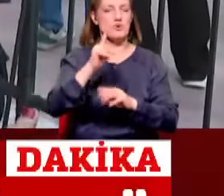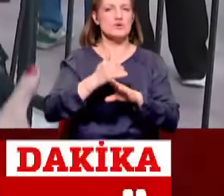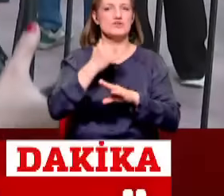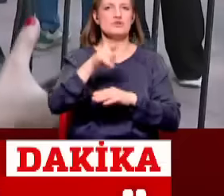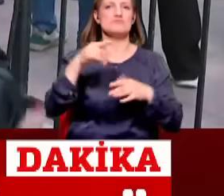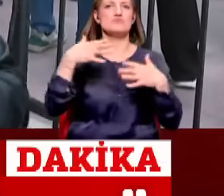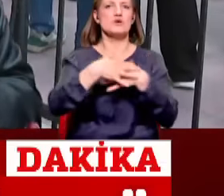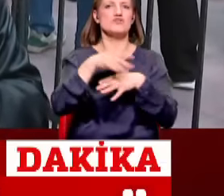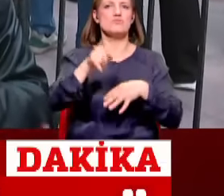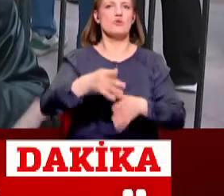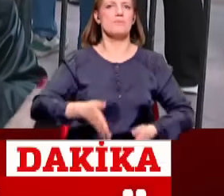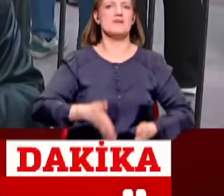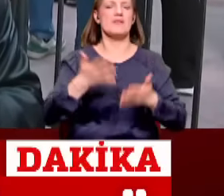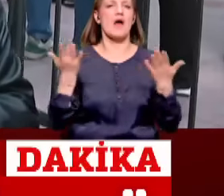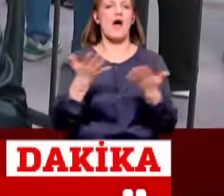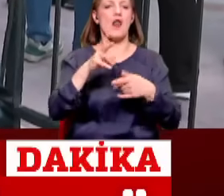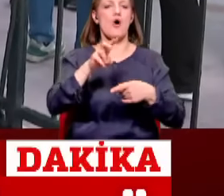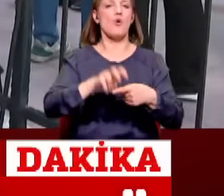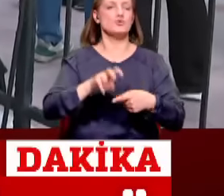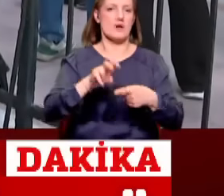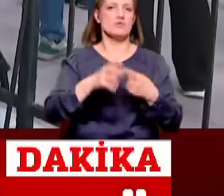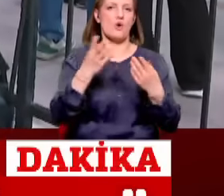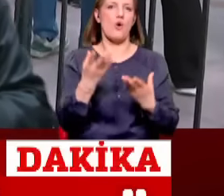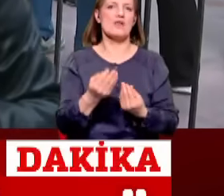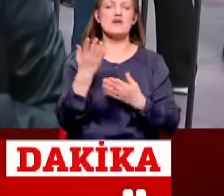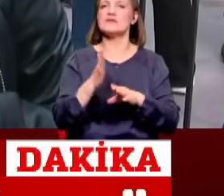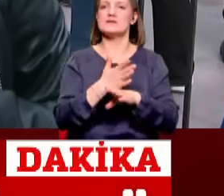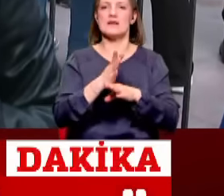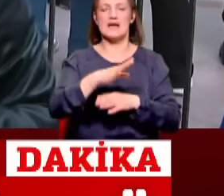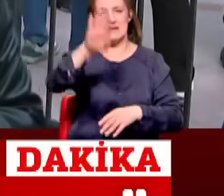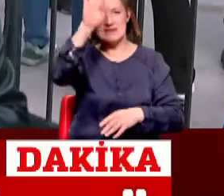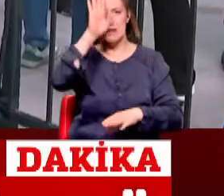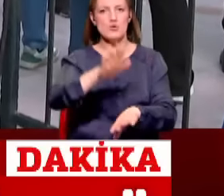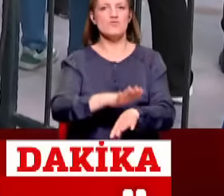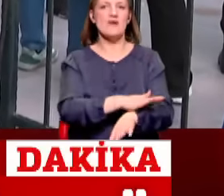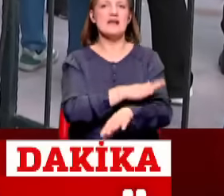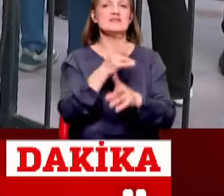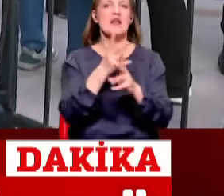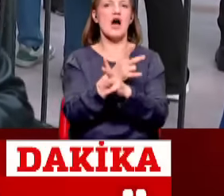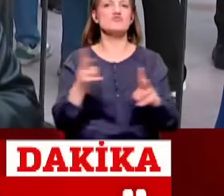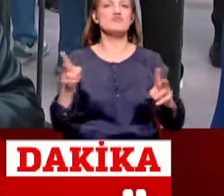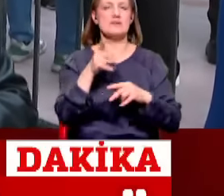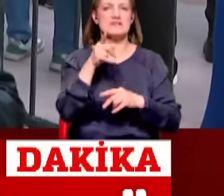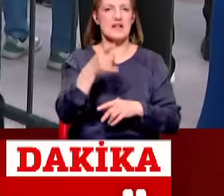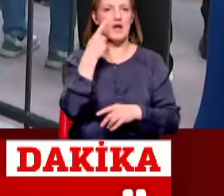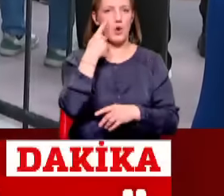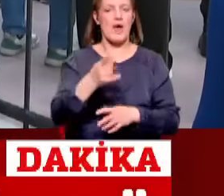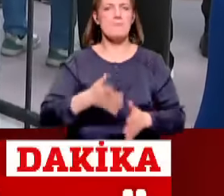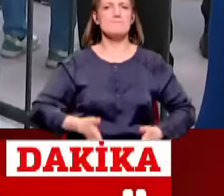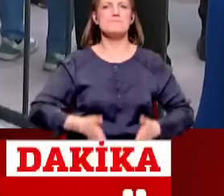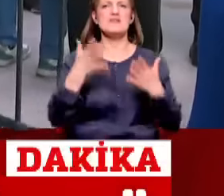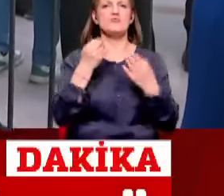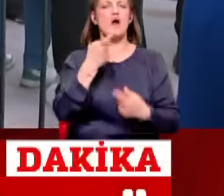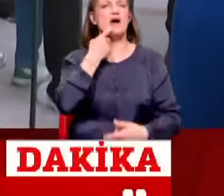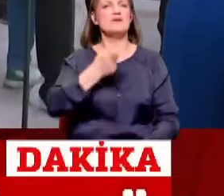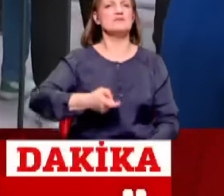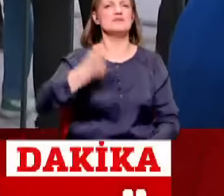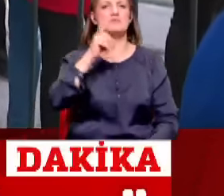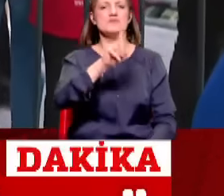bu gece yine bu binada hala oturanlar olacak. Çünkü yine İstanbul Valisi'nin açıklamasına göre de bina çok eski bir